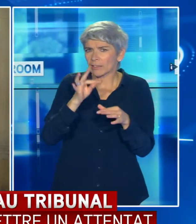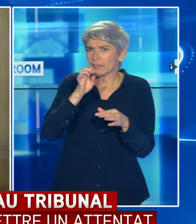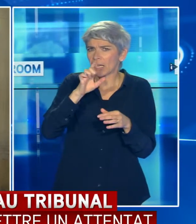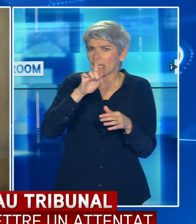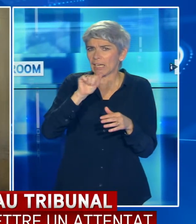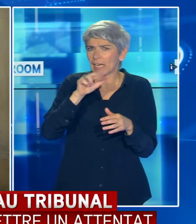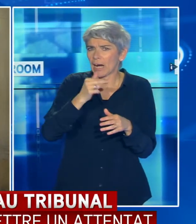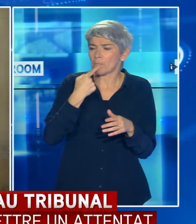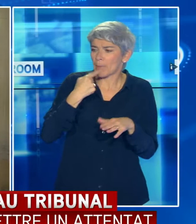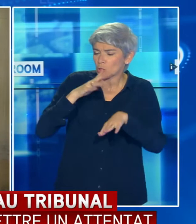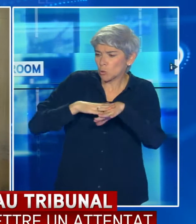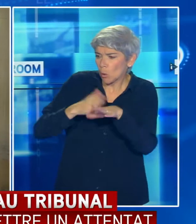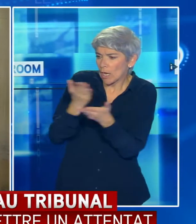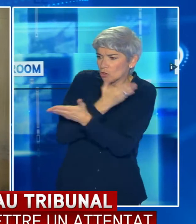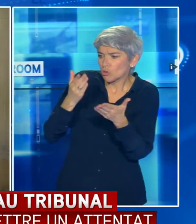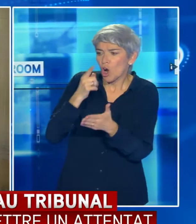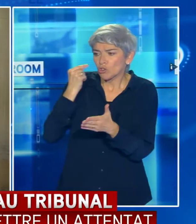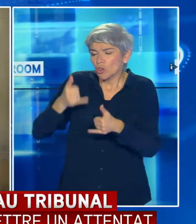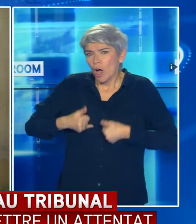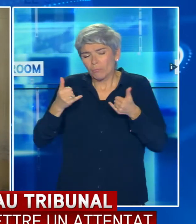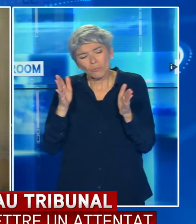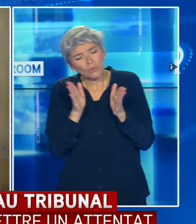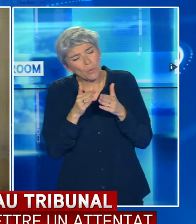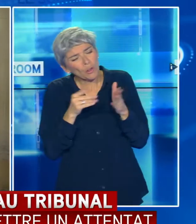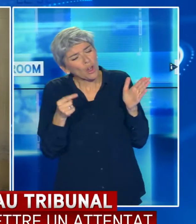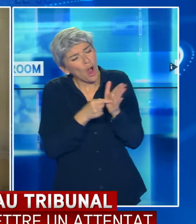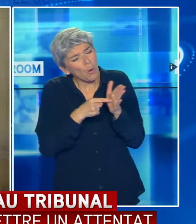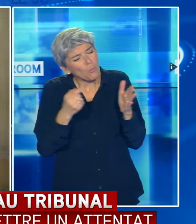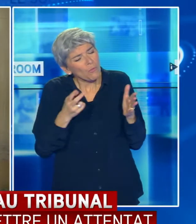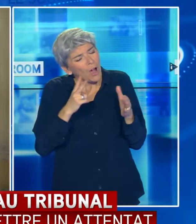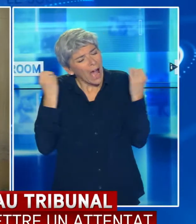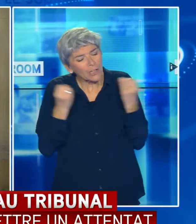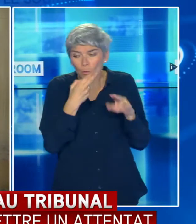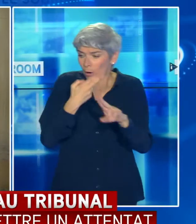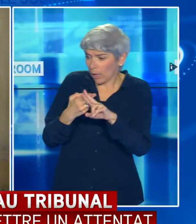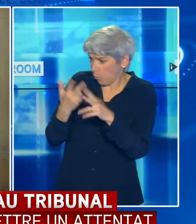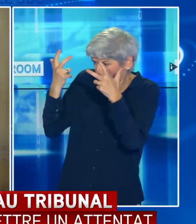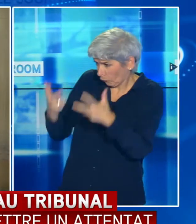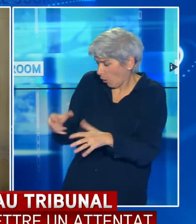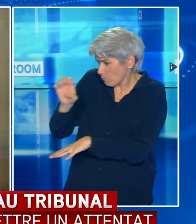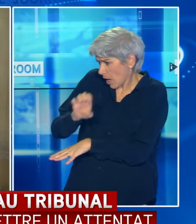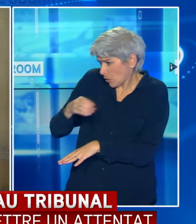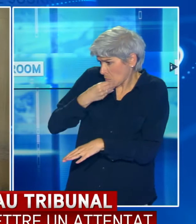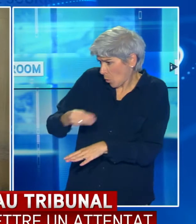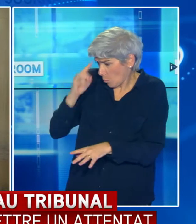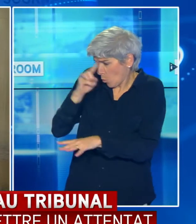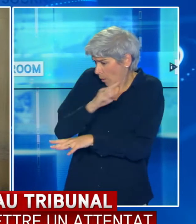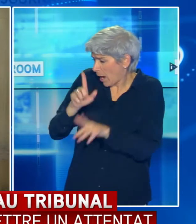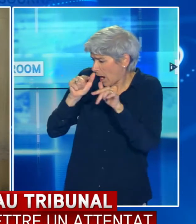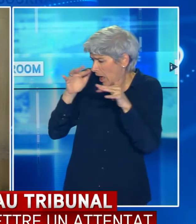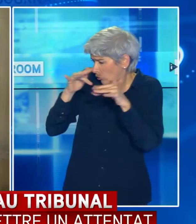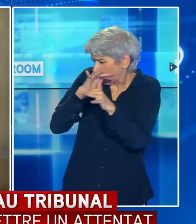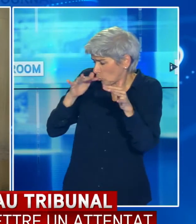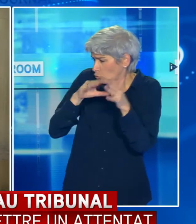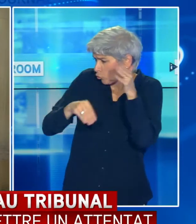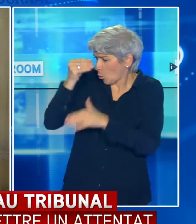échanges qui ont eu lieu avec un jeune homme qui lui demande « Je passe quand à l'action ?» Youssef lui répond « Quand tu veux, mercredi c'est bien, il y a du monde